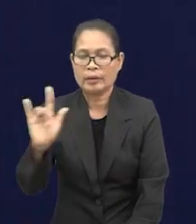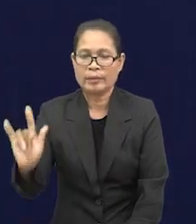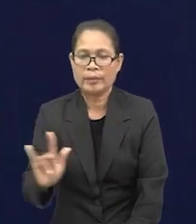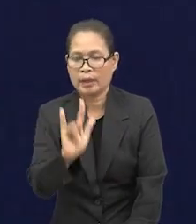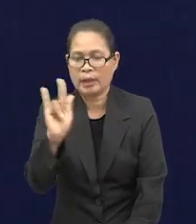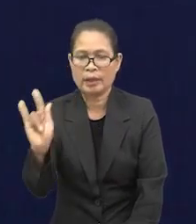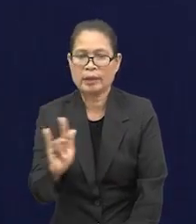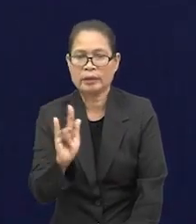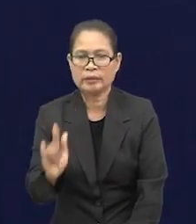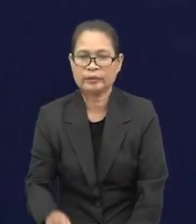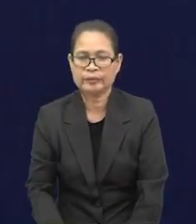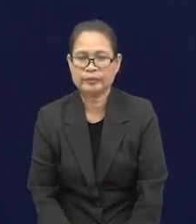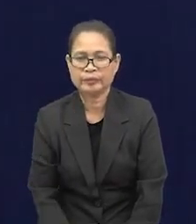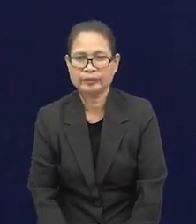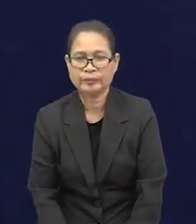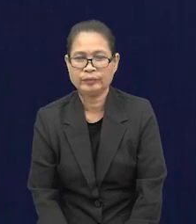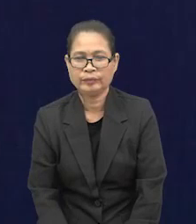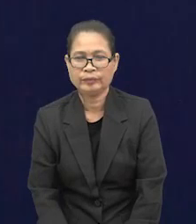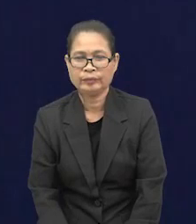đời pra